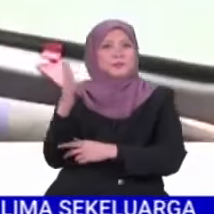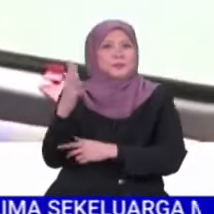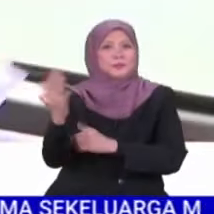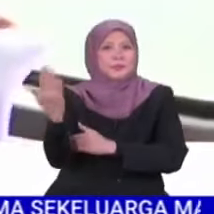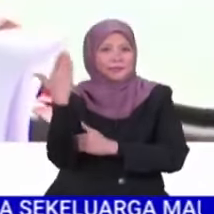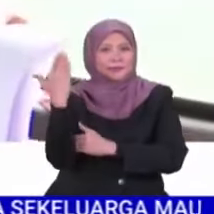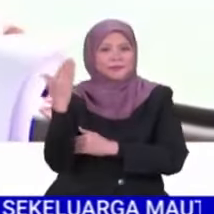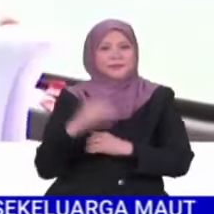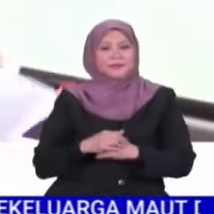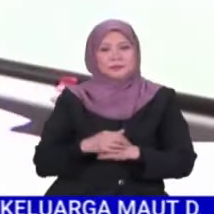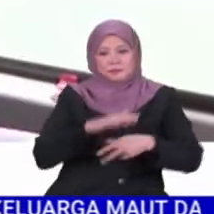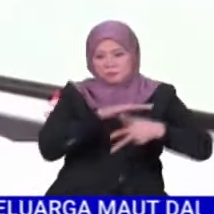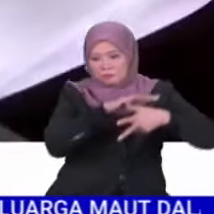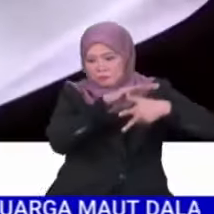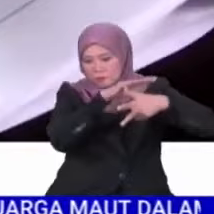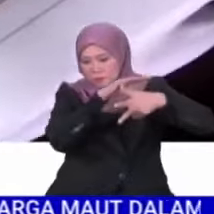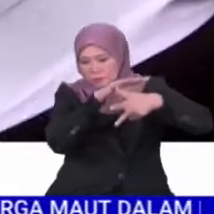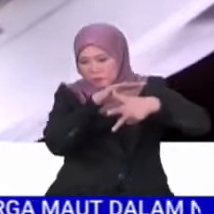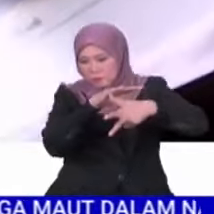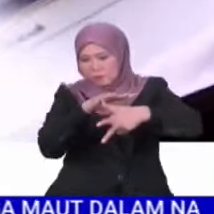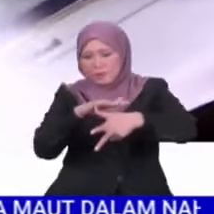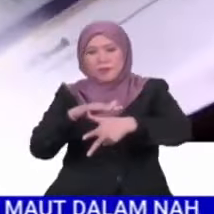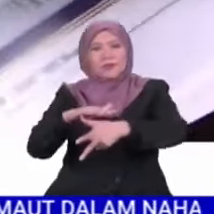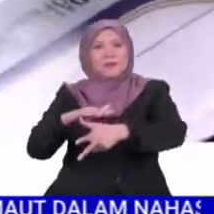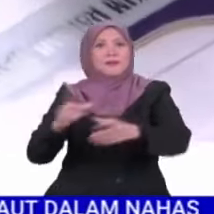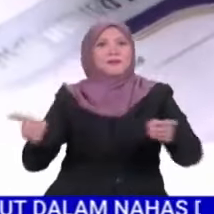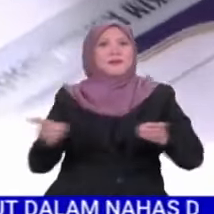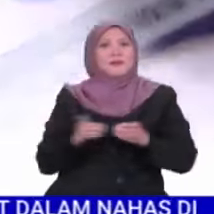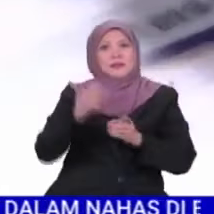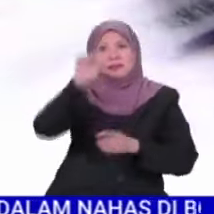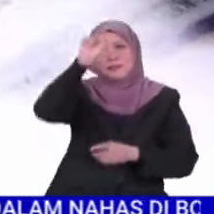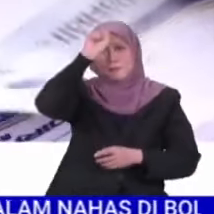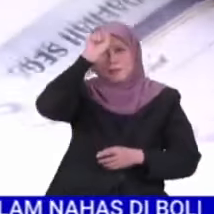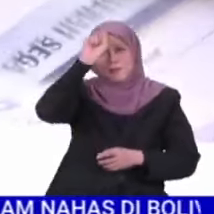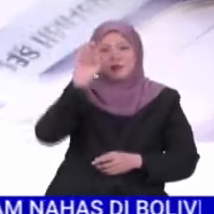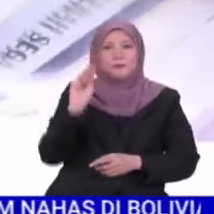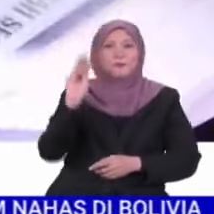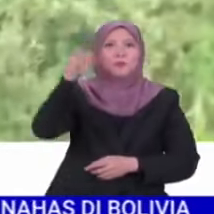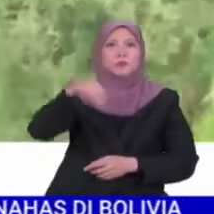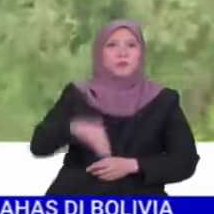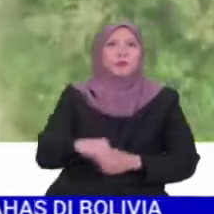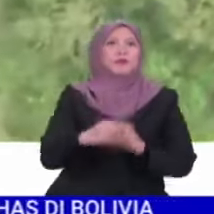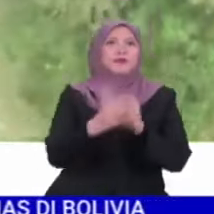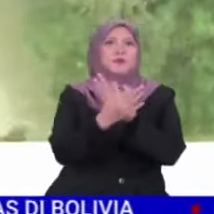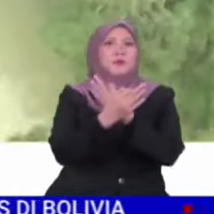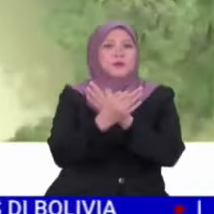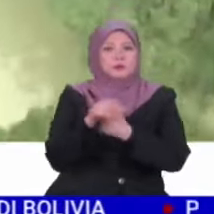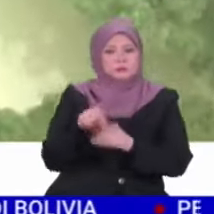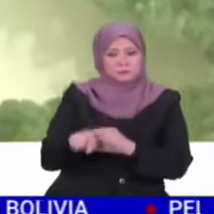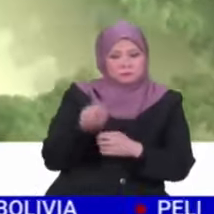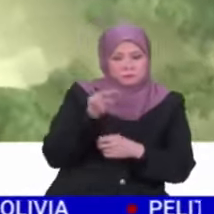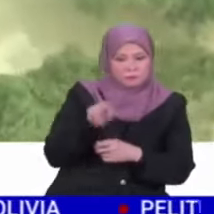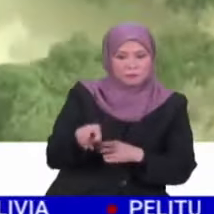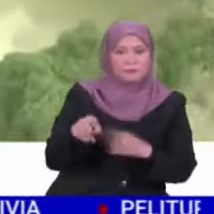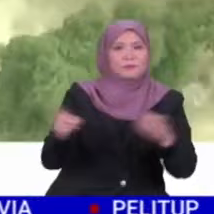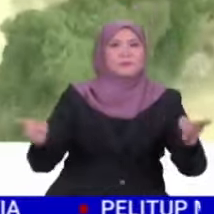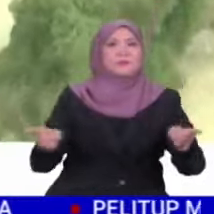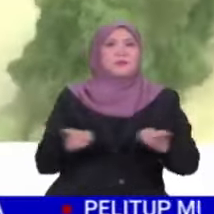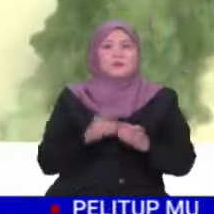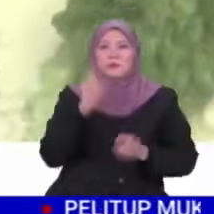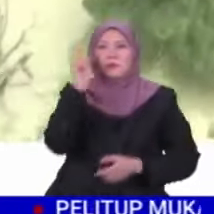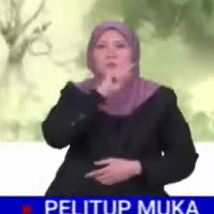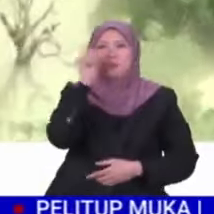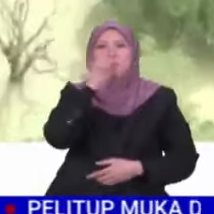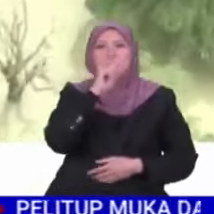pagi. Lokasi tinjauan tertumpu di kawasan daerah Skamat, Mua dan Keluang yang sebelum ini merupakan antara daerah yang